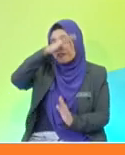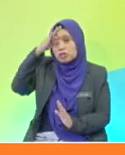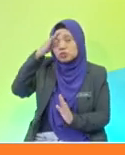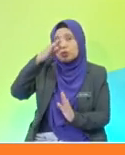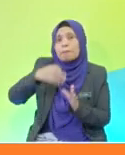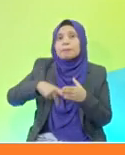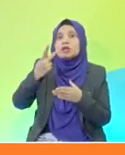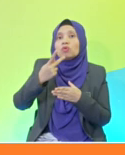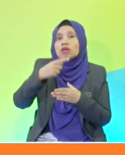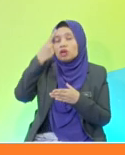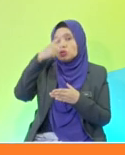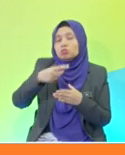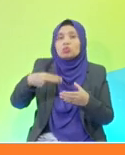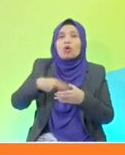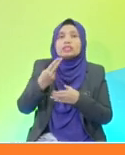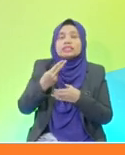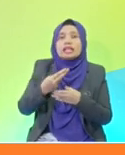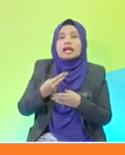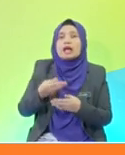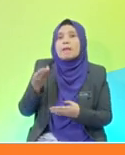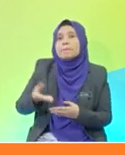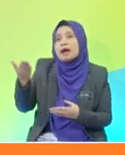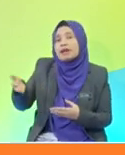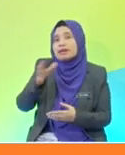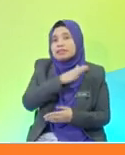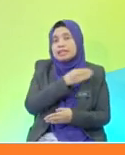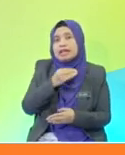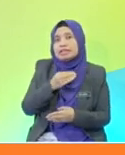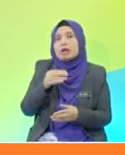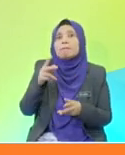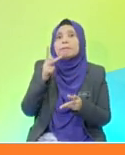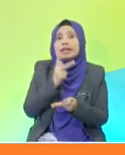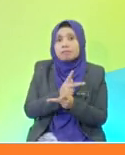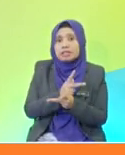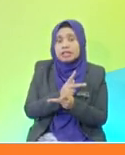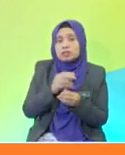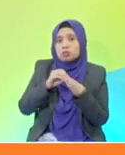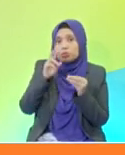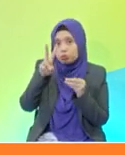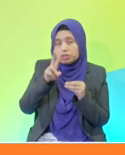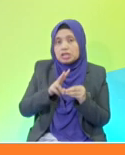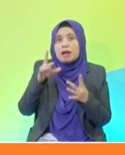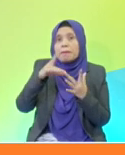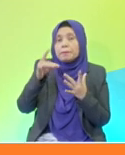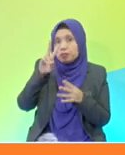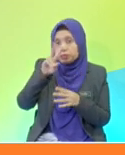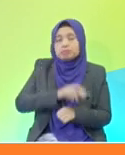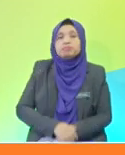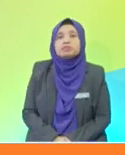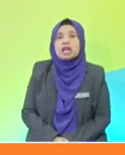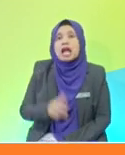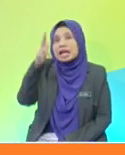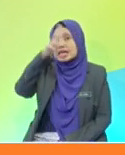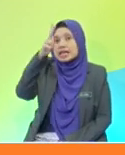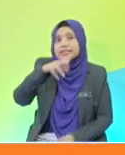untuk menghasilkan barang dan peringatan oke yang kedua pilihan yang kedua kerajaan